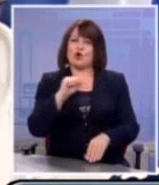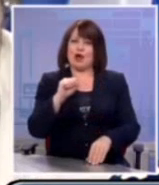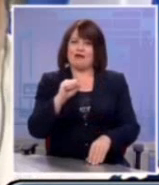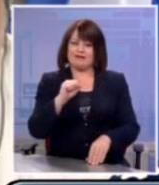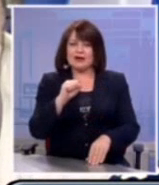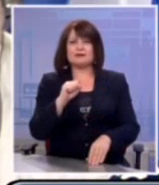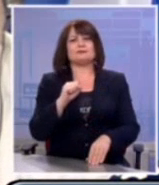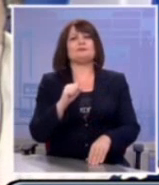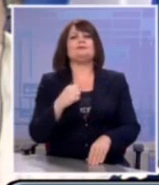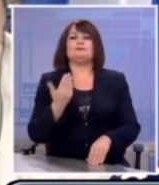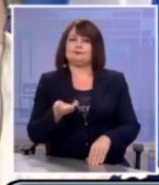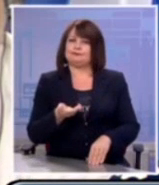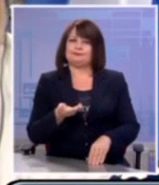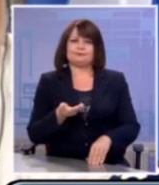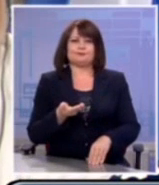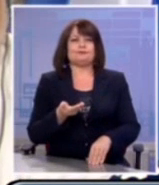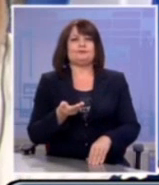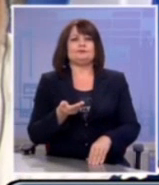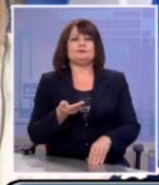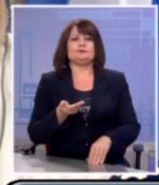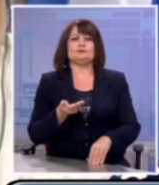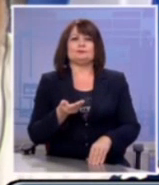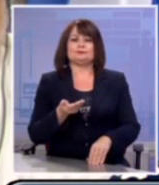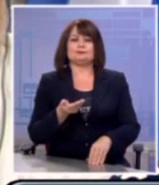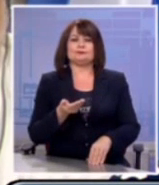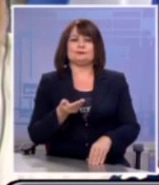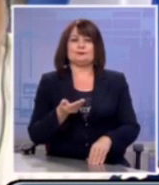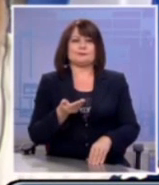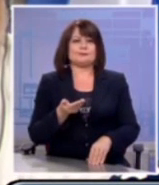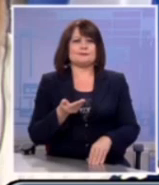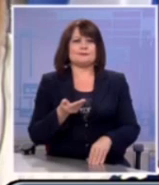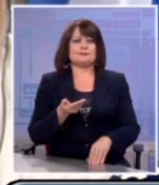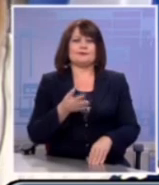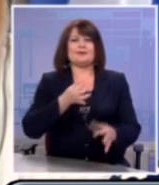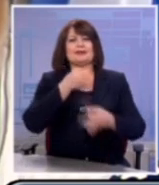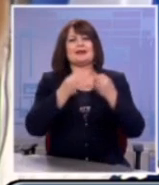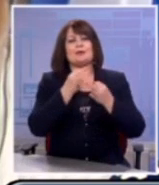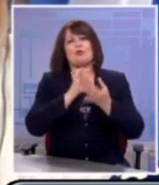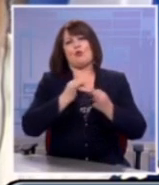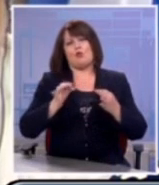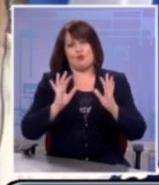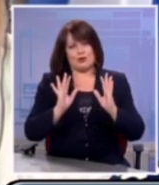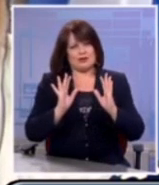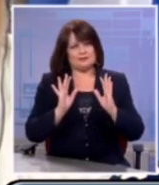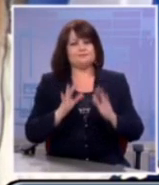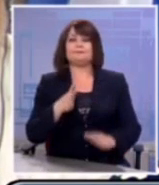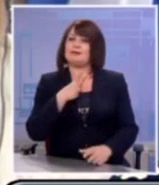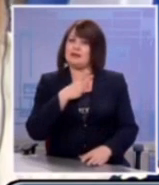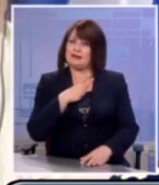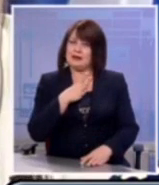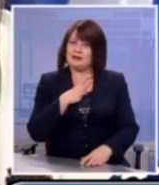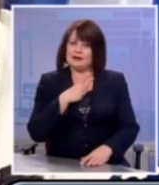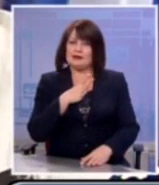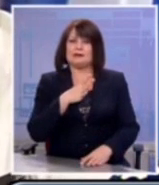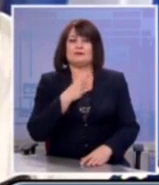Σακοράφα. Και χωρίς να πω άλλα, θα ήθελα